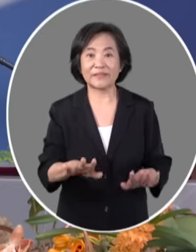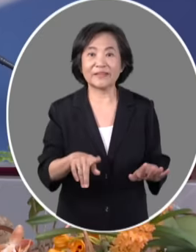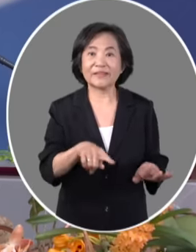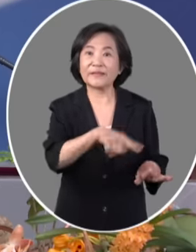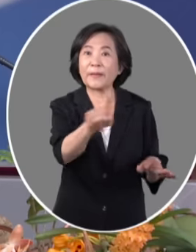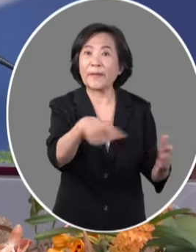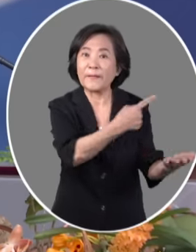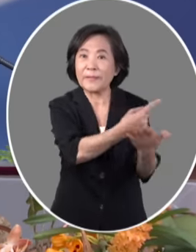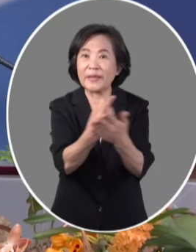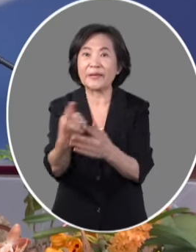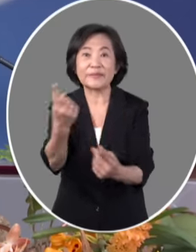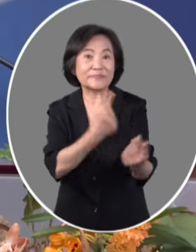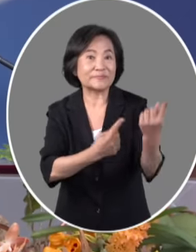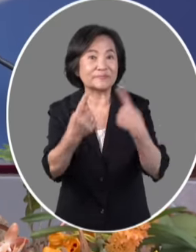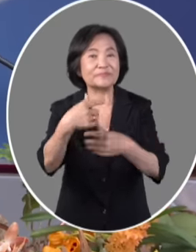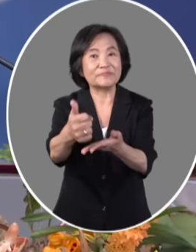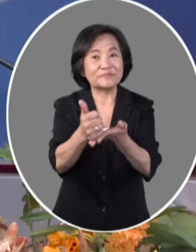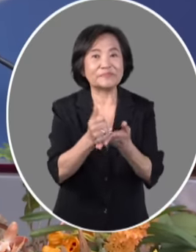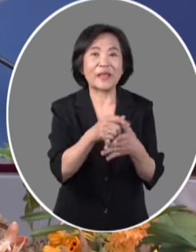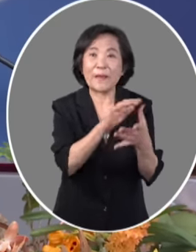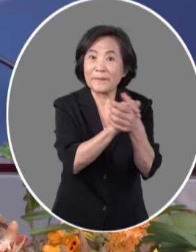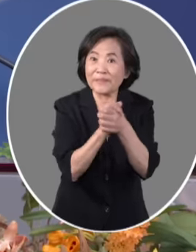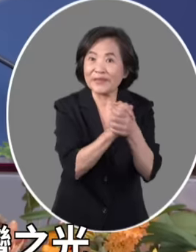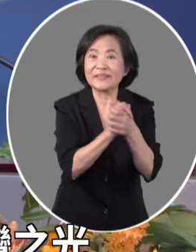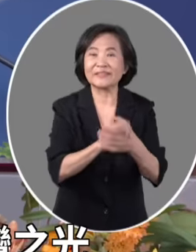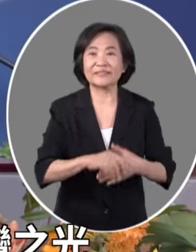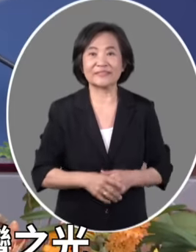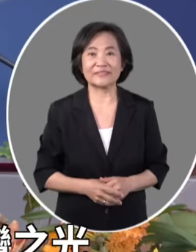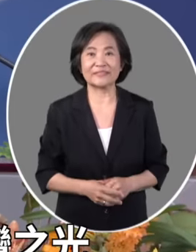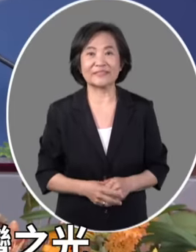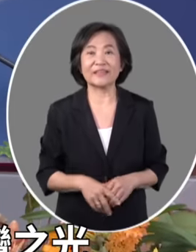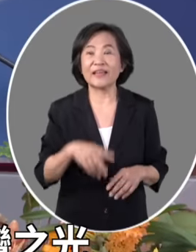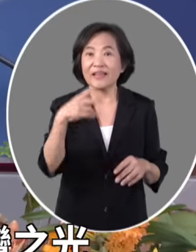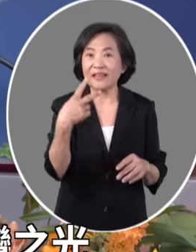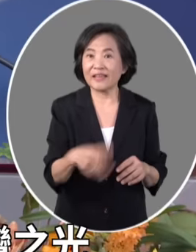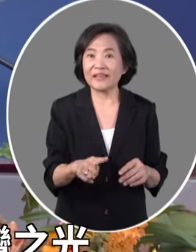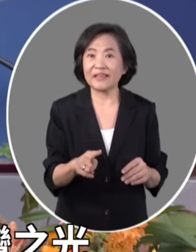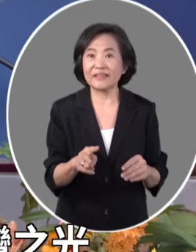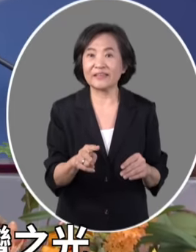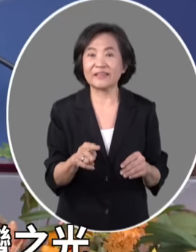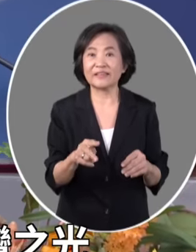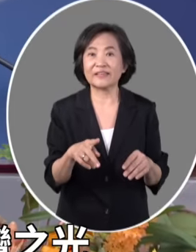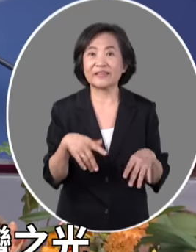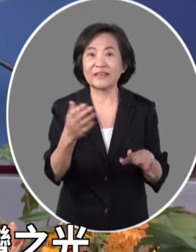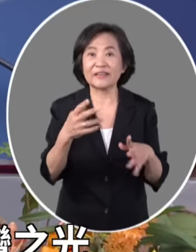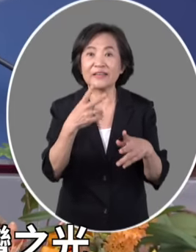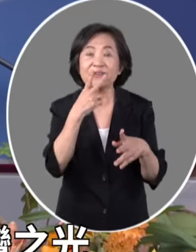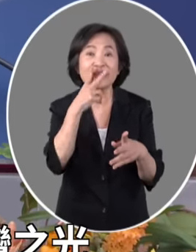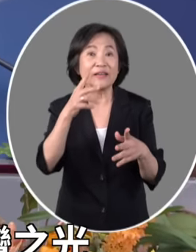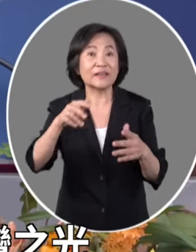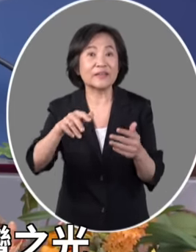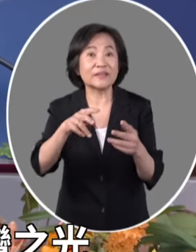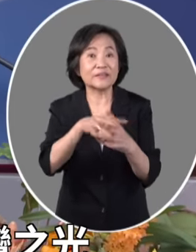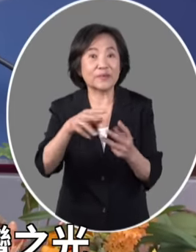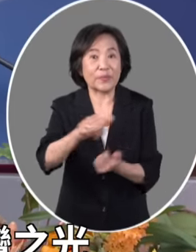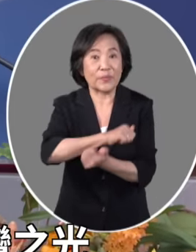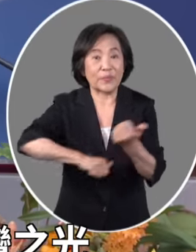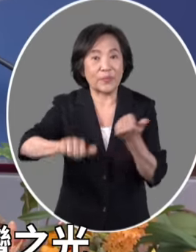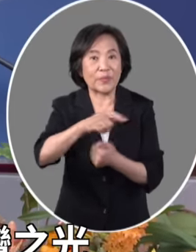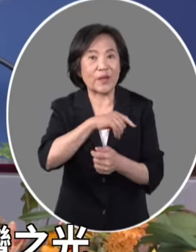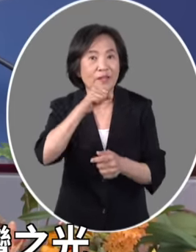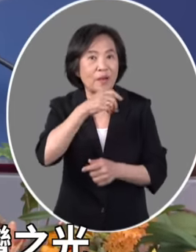的贵宾、好朋友，还有我们刚从亚运归来的台湾之